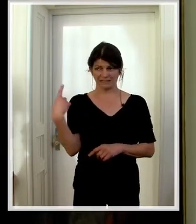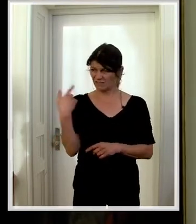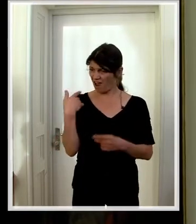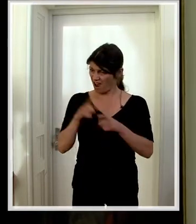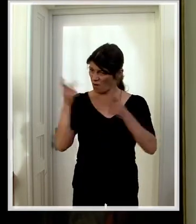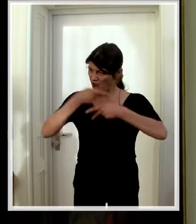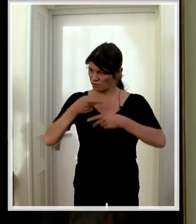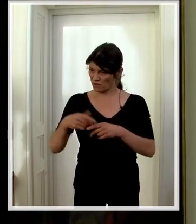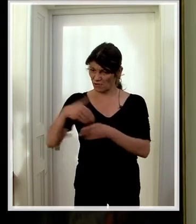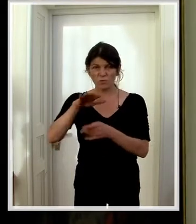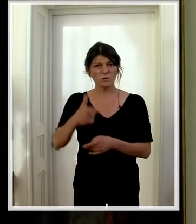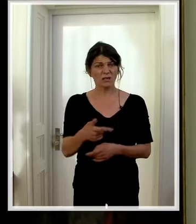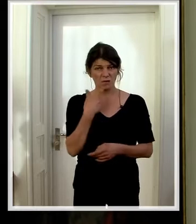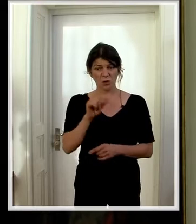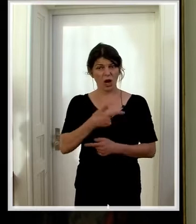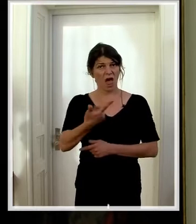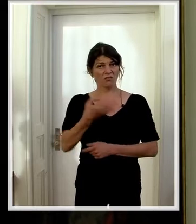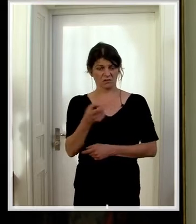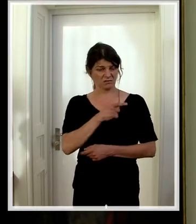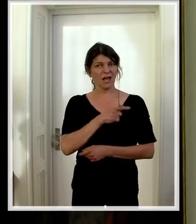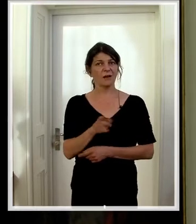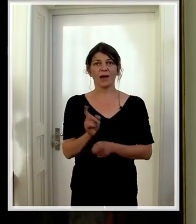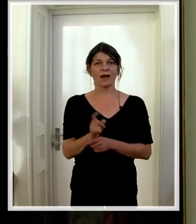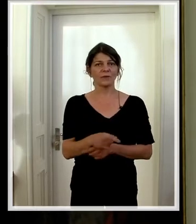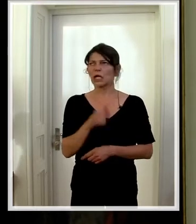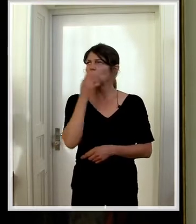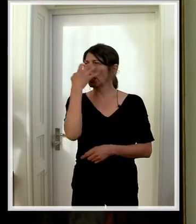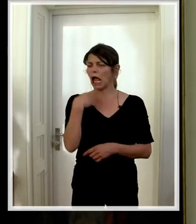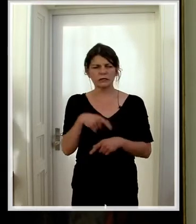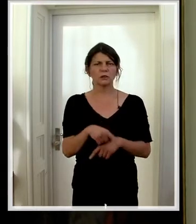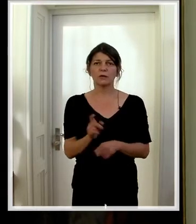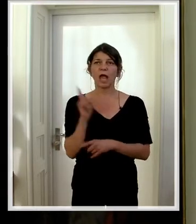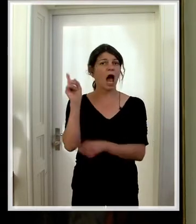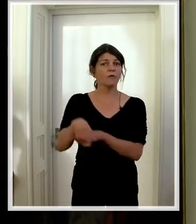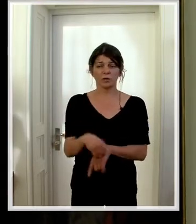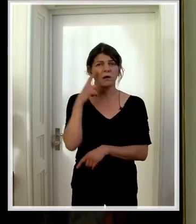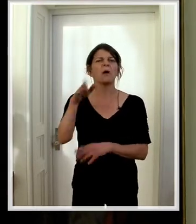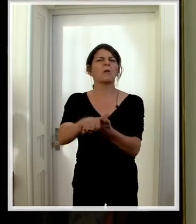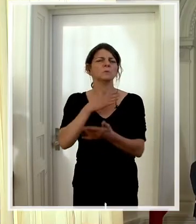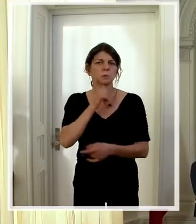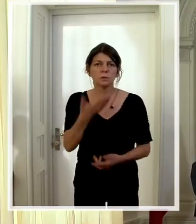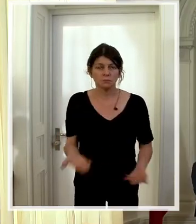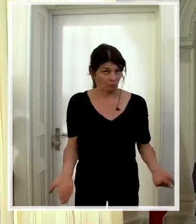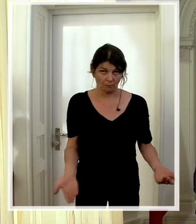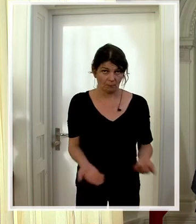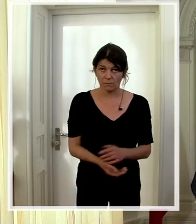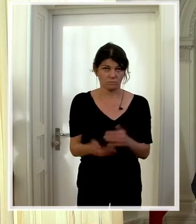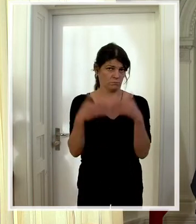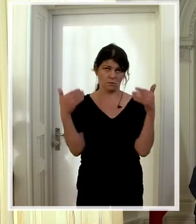den 25. Dann nimmt sich der Landtag nicht ernst, wenn er einen Auftrag gibt, wo er denkt, dass er nicht realisiert wird.